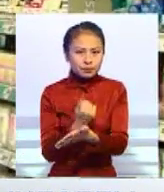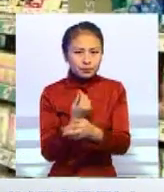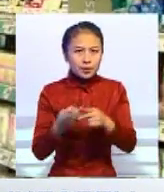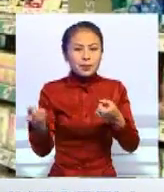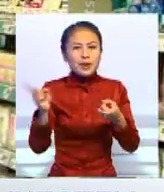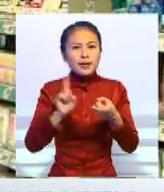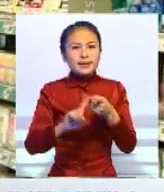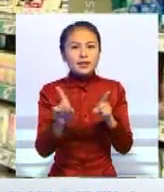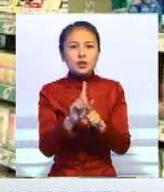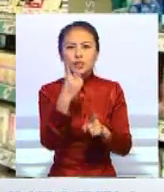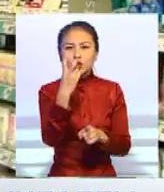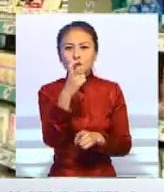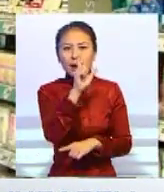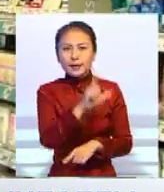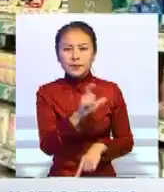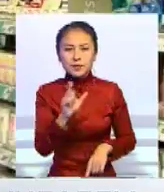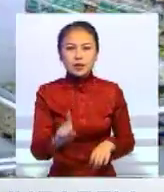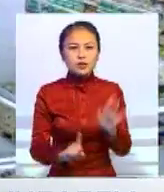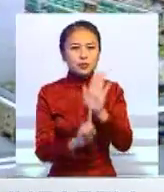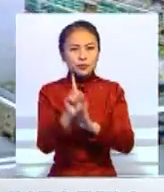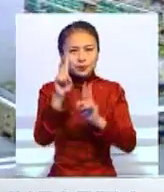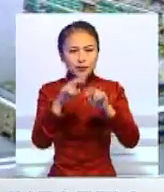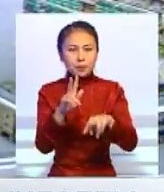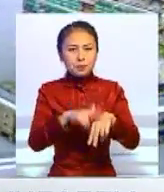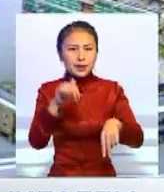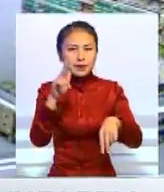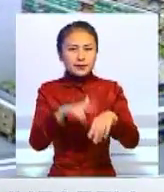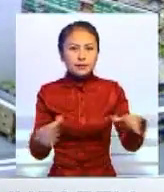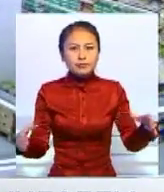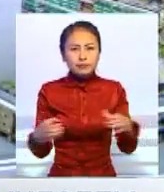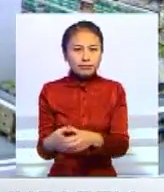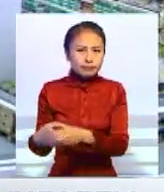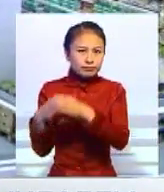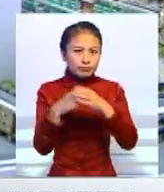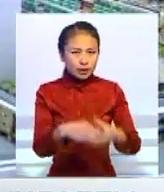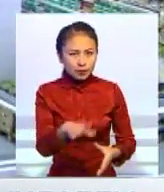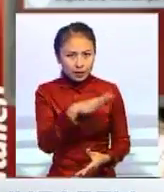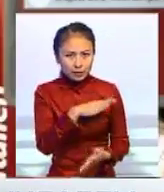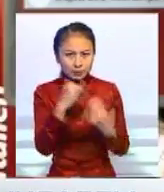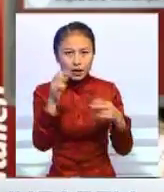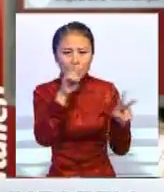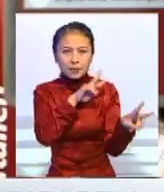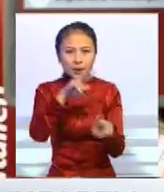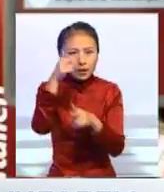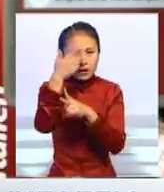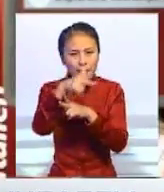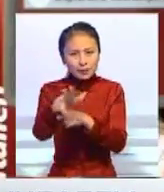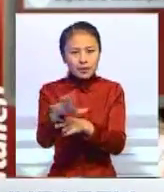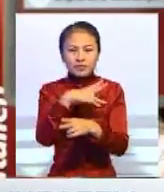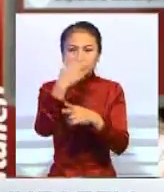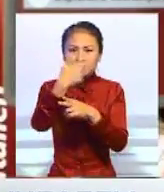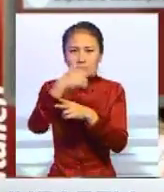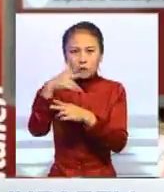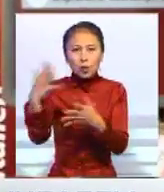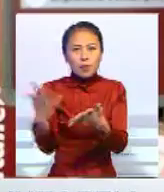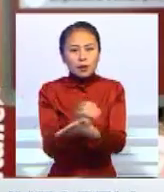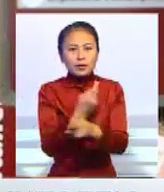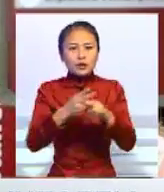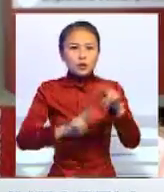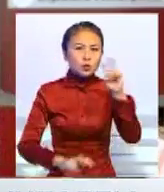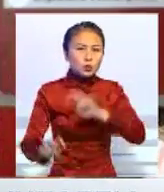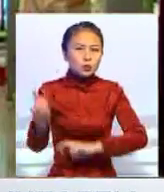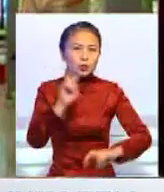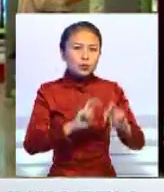байланысты жедел түрде 200 тәртіп сақшысынан жасақталған арнай топ құрылды. Бақылау камераларына жазылған видеоларды қарап шыққан